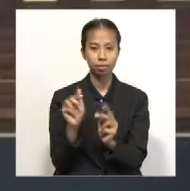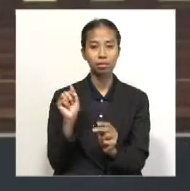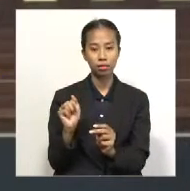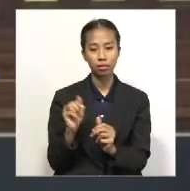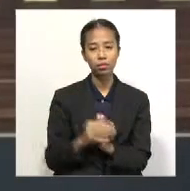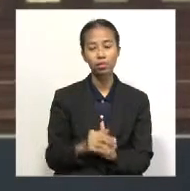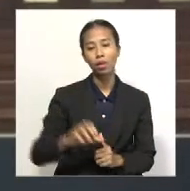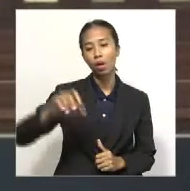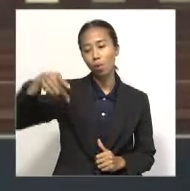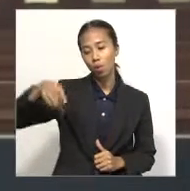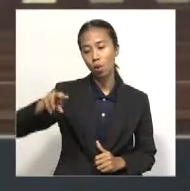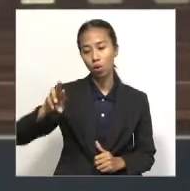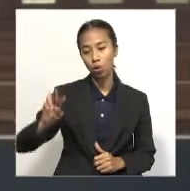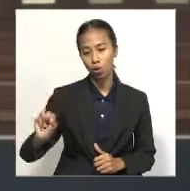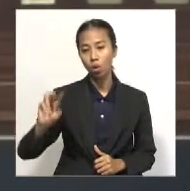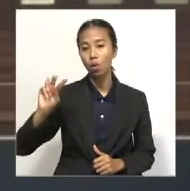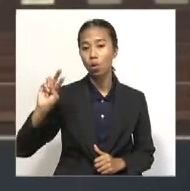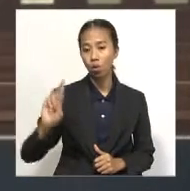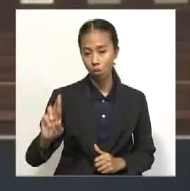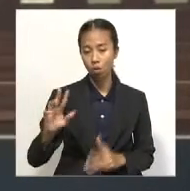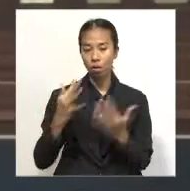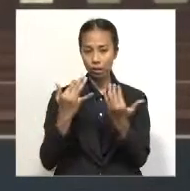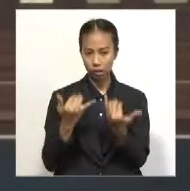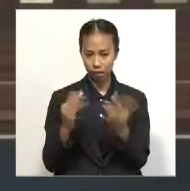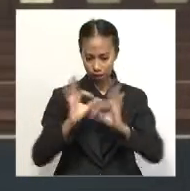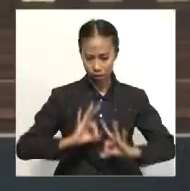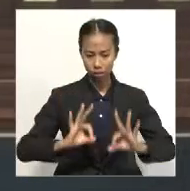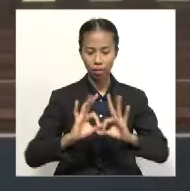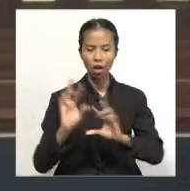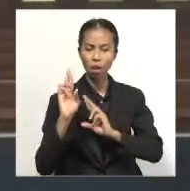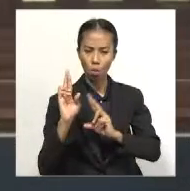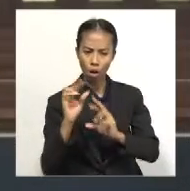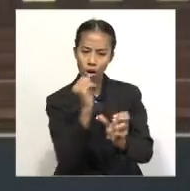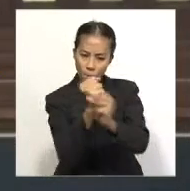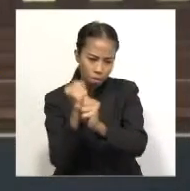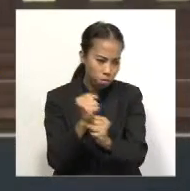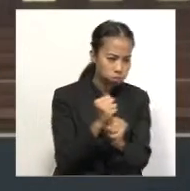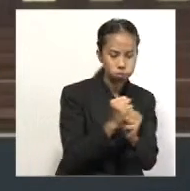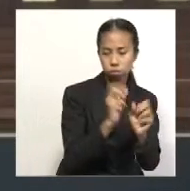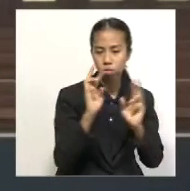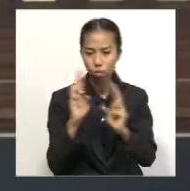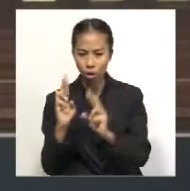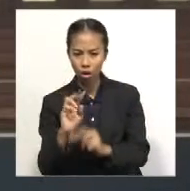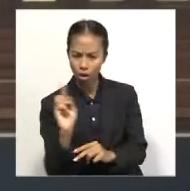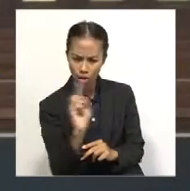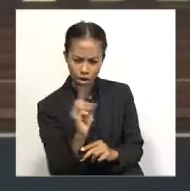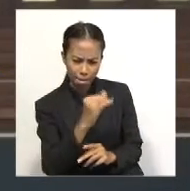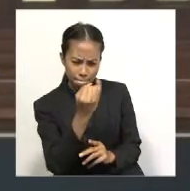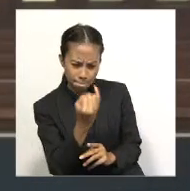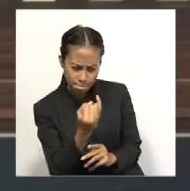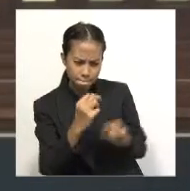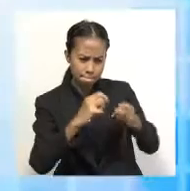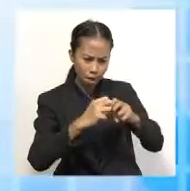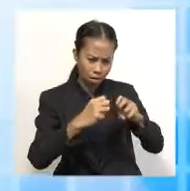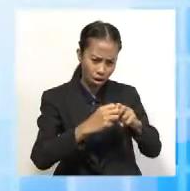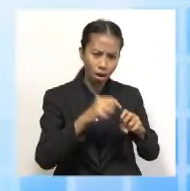ฐวิสาหกิจหรือคนล.นะครับว่าทุกคนต้องระมัดระวังในการทำงานให้มากที่สุดสิ่งไหนที่เป็นจุดอ่อนหรือจะ